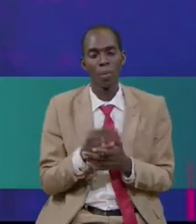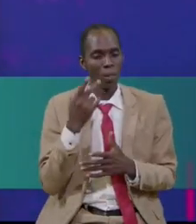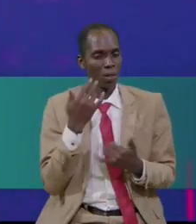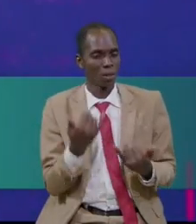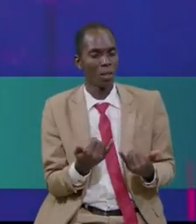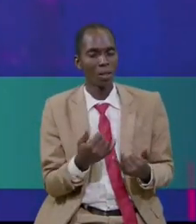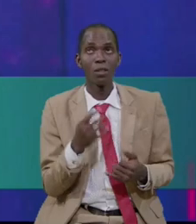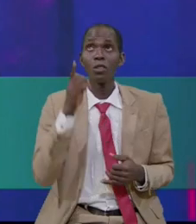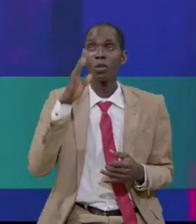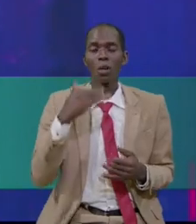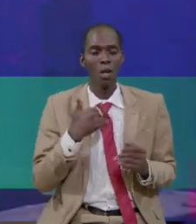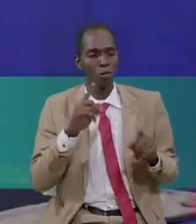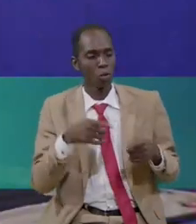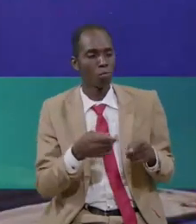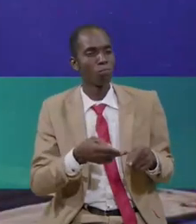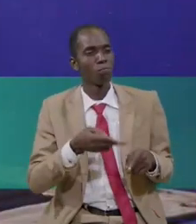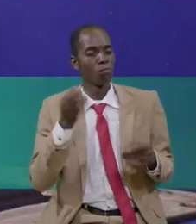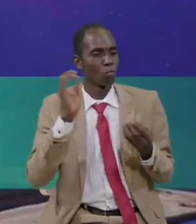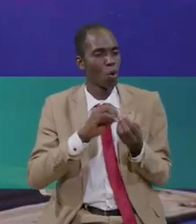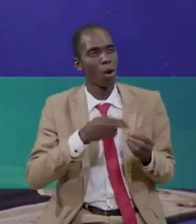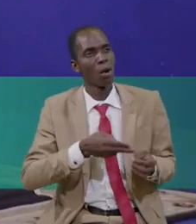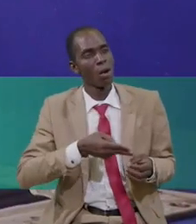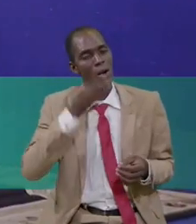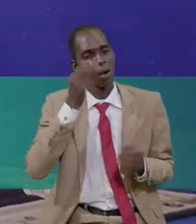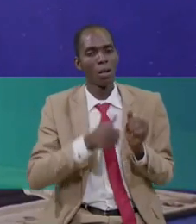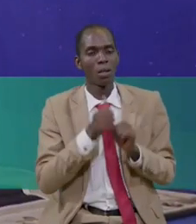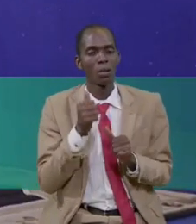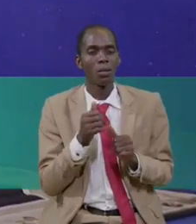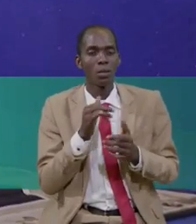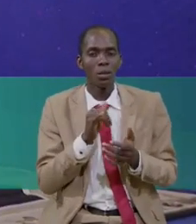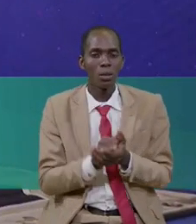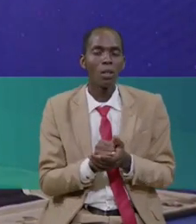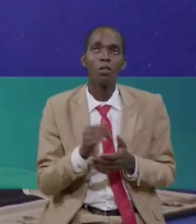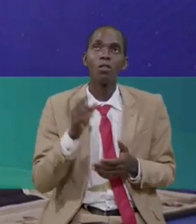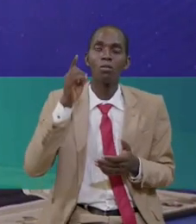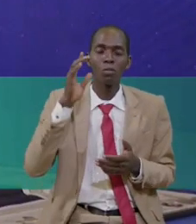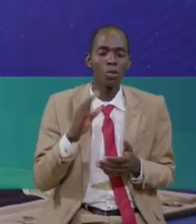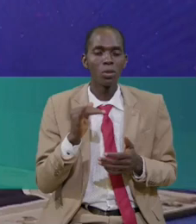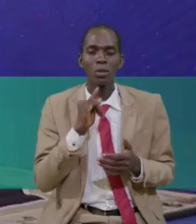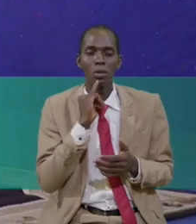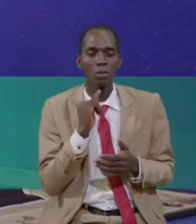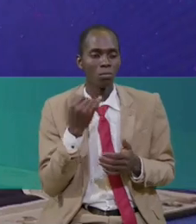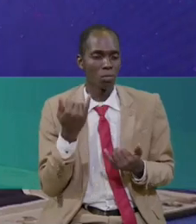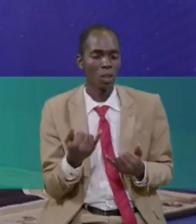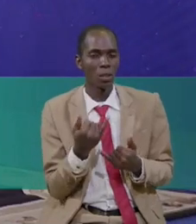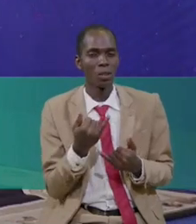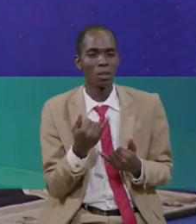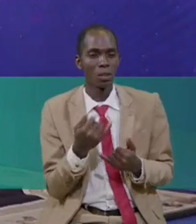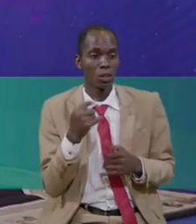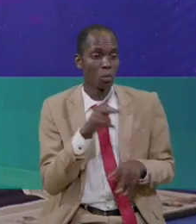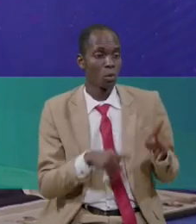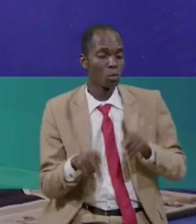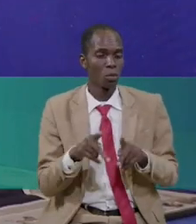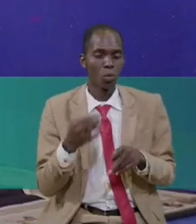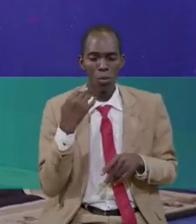il est plus élevé. Il révèle le type de salut que les prophètes ont examiné pour voir si cela était pour eux ou